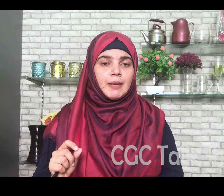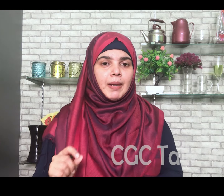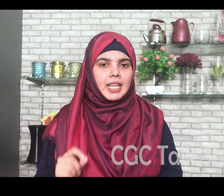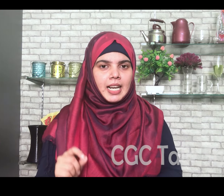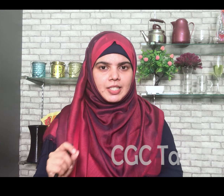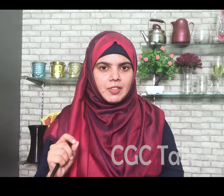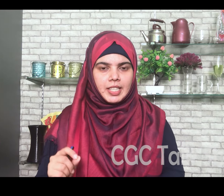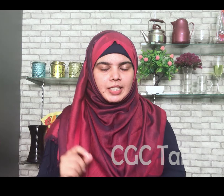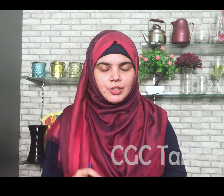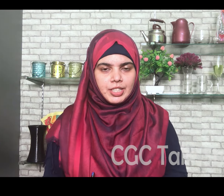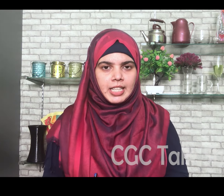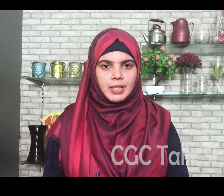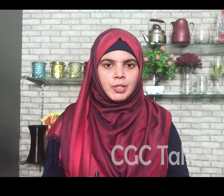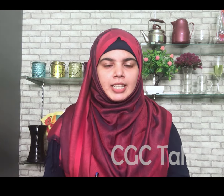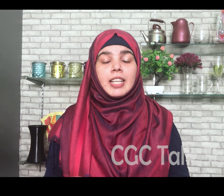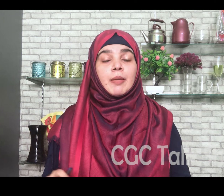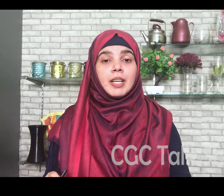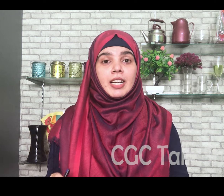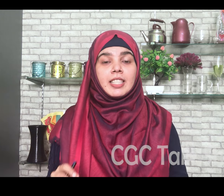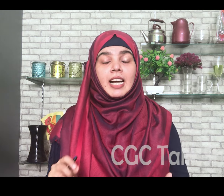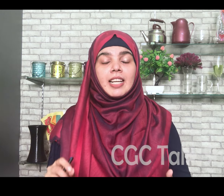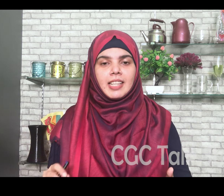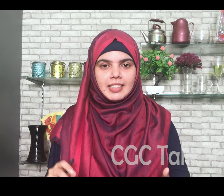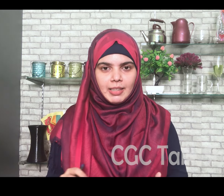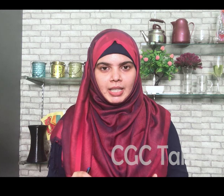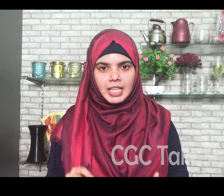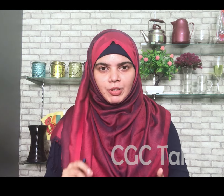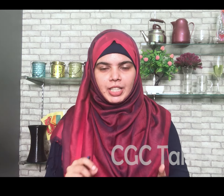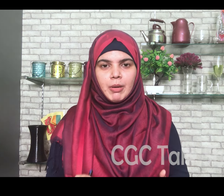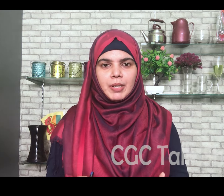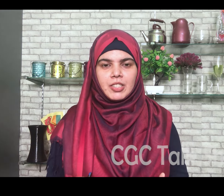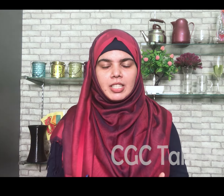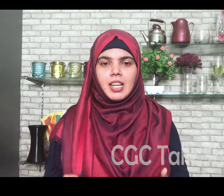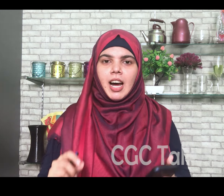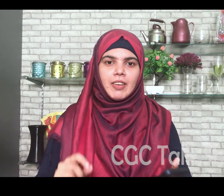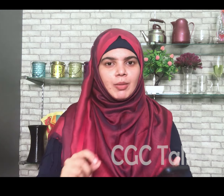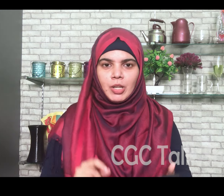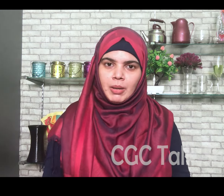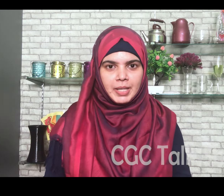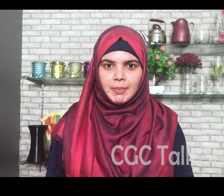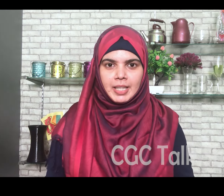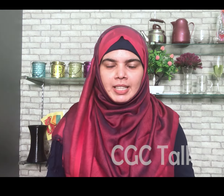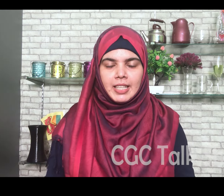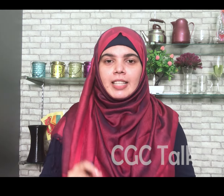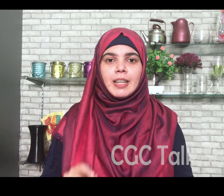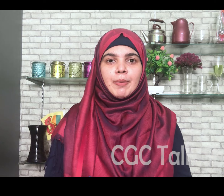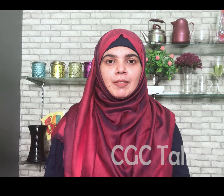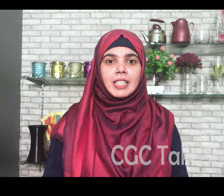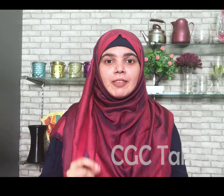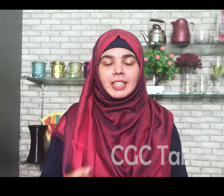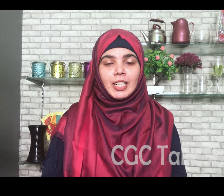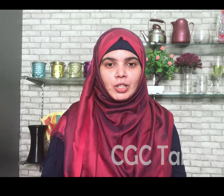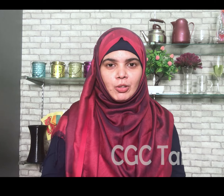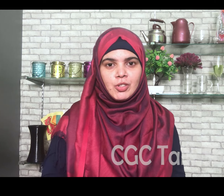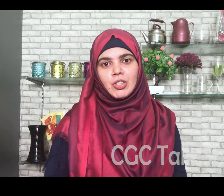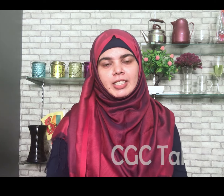2015 யாப்பாளன ஆட்சி வர்றதுக்கு கொஞ்ச நாளைக்கு முன்னாடி என்ன பண்ணாங்க இந்த ஞானசார தலைமையிலான ஒரு டீம் பிரிச்சு அவங்க மூலமா பிரிக்க பார்த்தாங்க அதுக்கப்புறம் வந்து